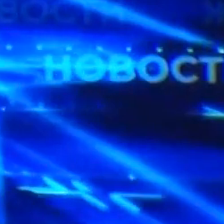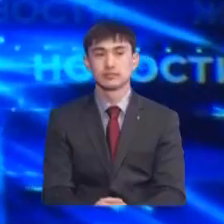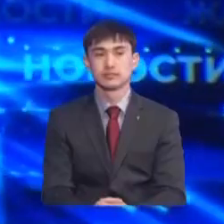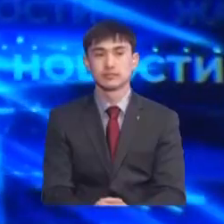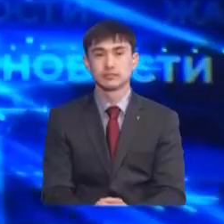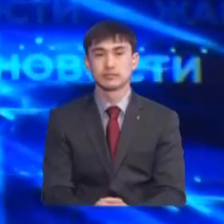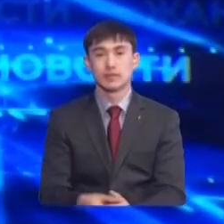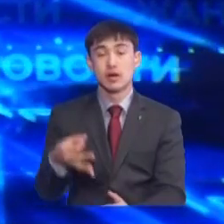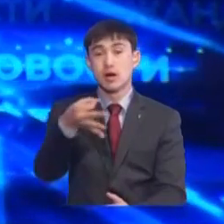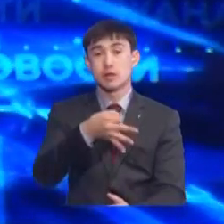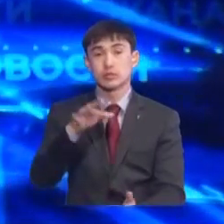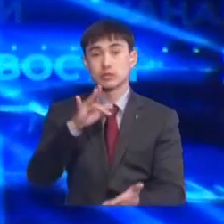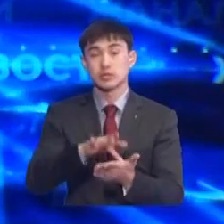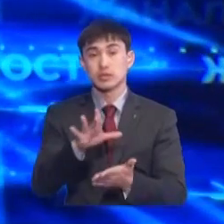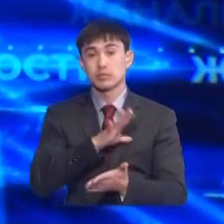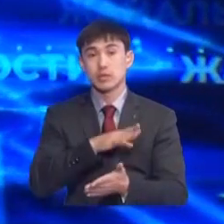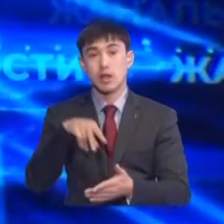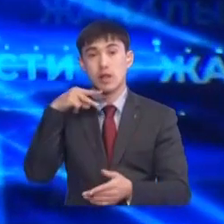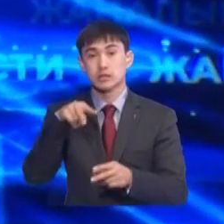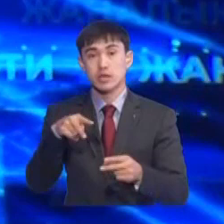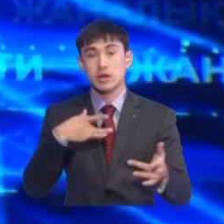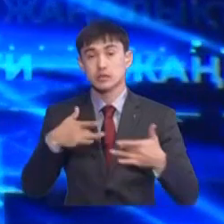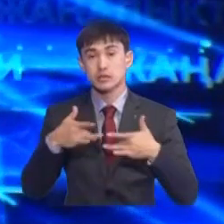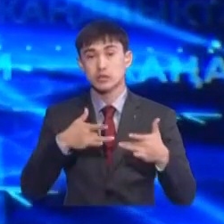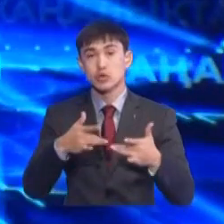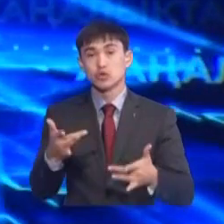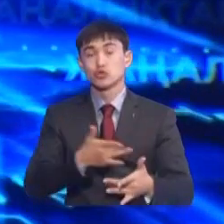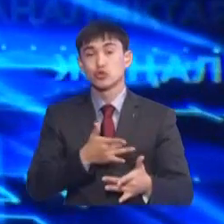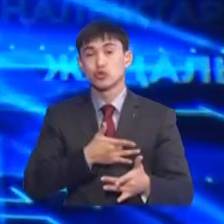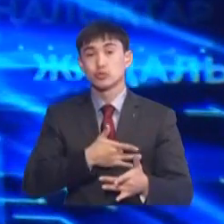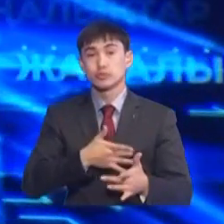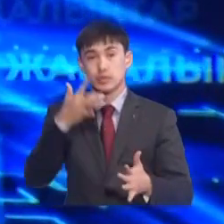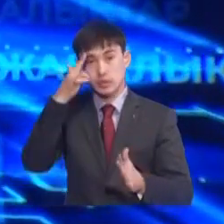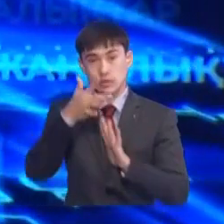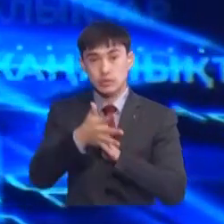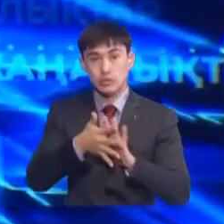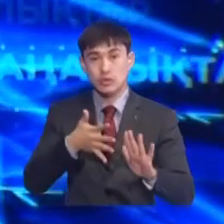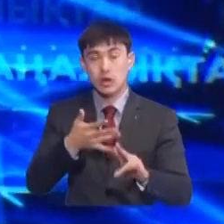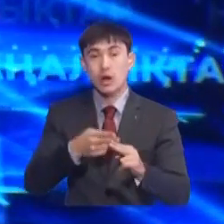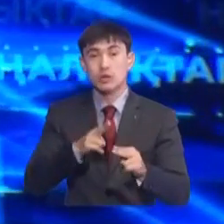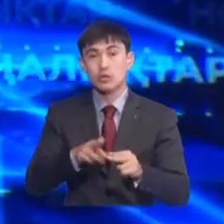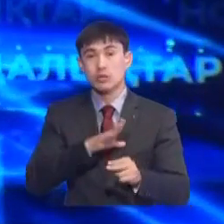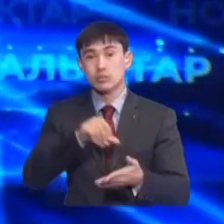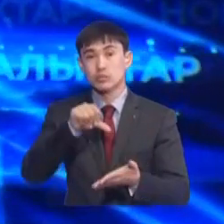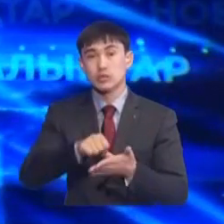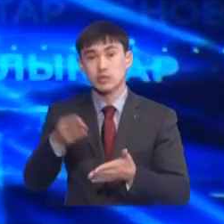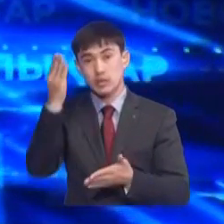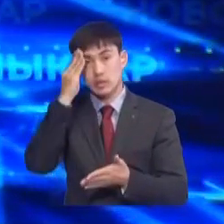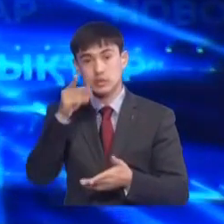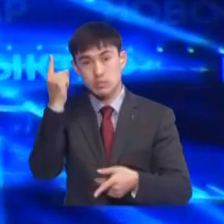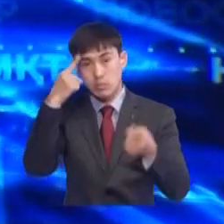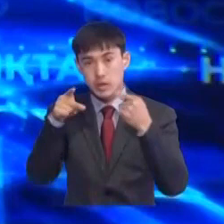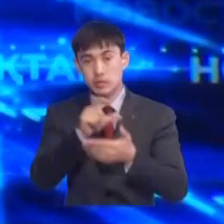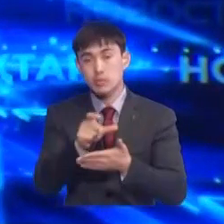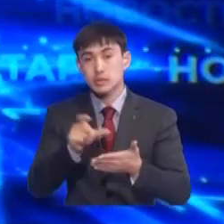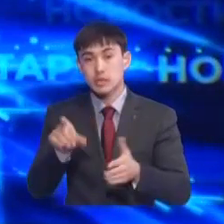тсу в областном центре состоялась лекция концерт нла на котором представители интеллигенции поэты